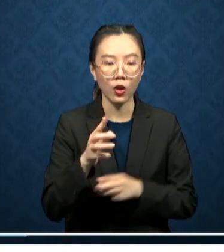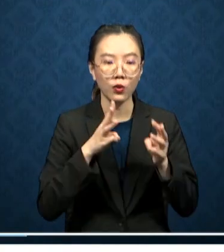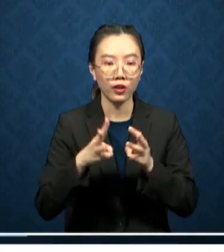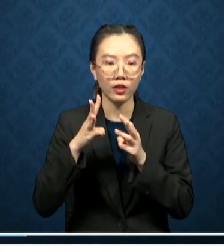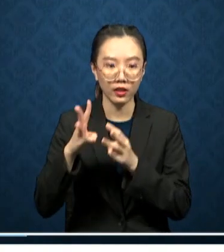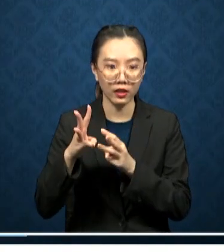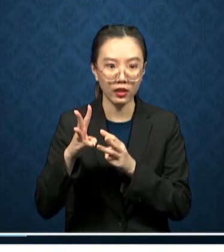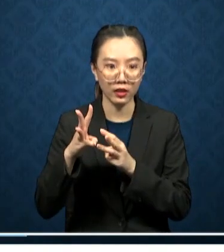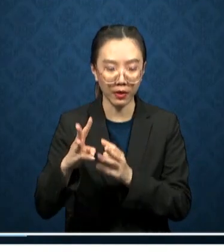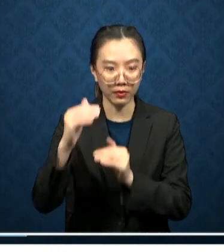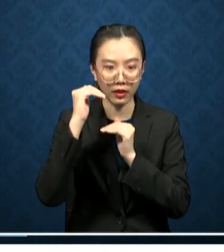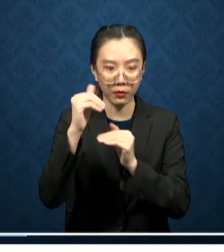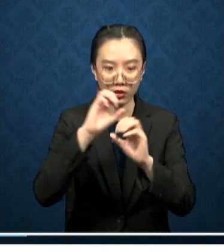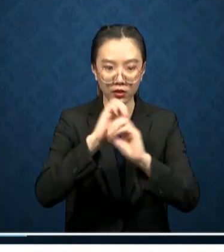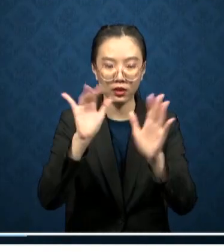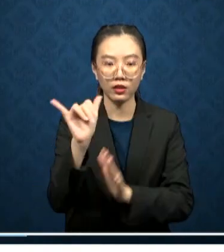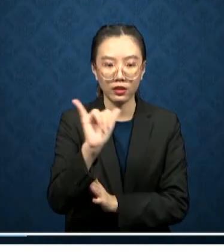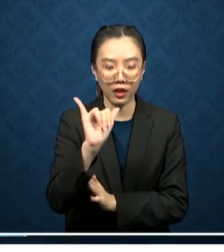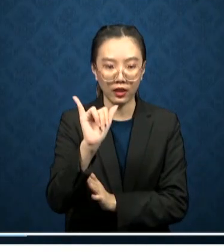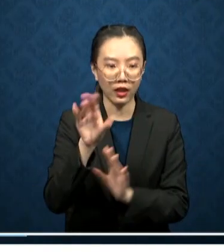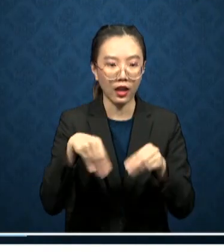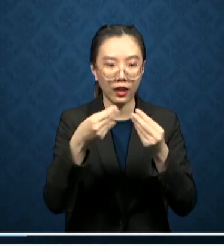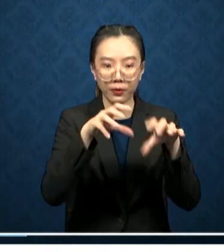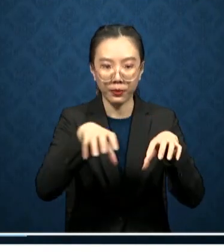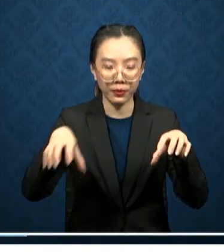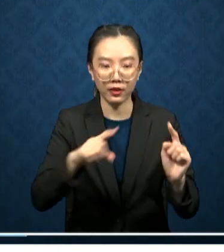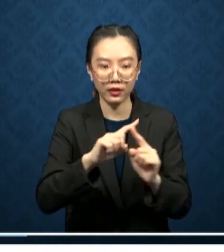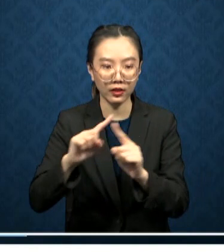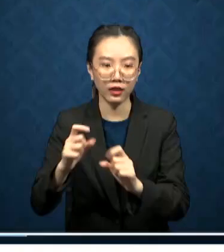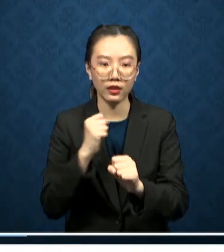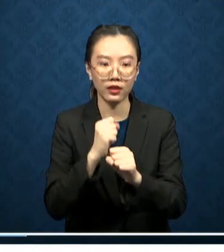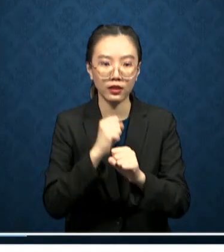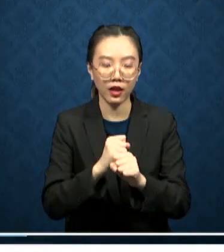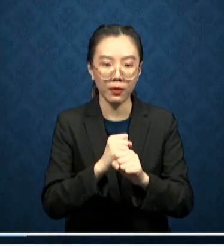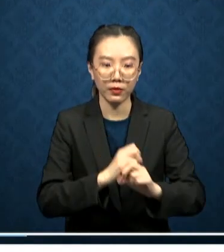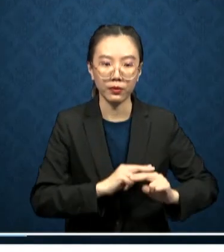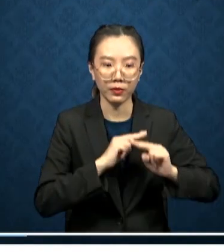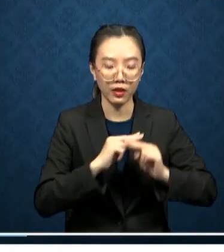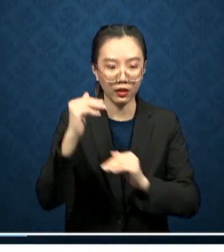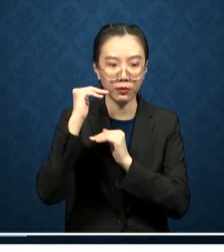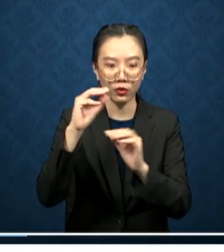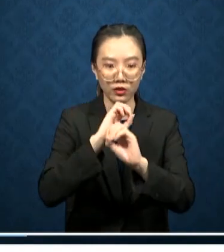กให้กับหนวยงานต่ๆ ที่เกี่วข้อง อย่างครบวงจร